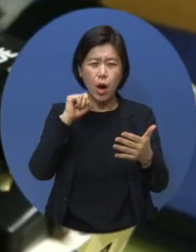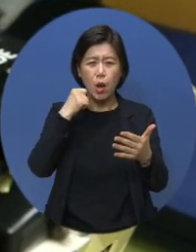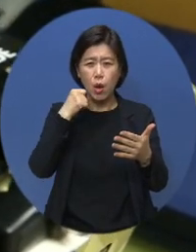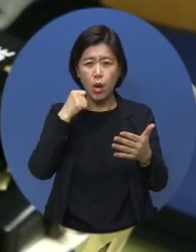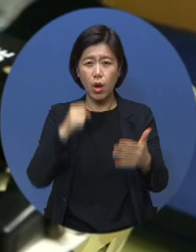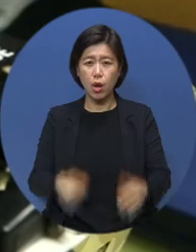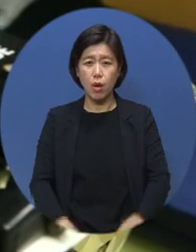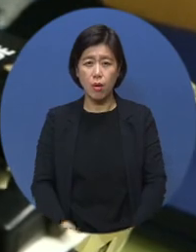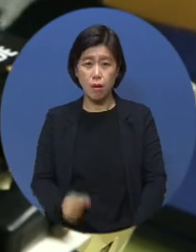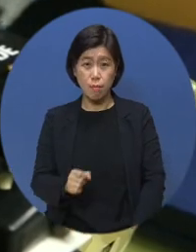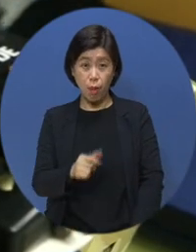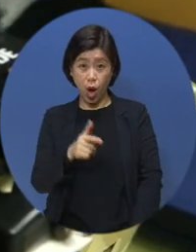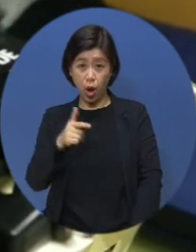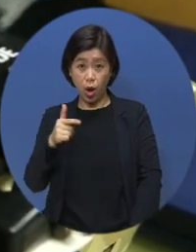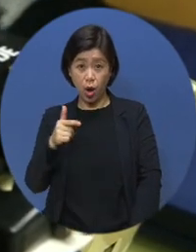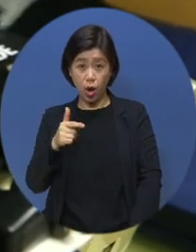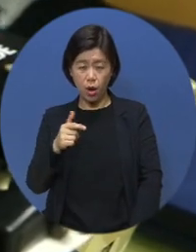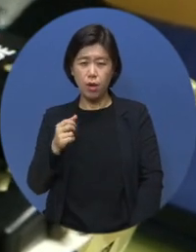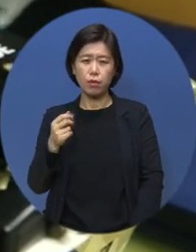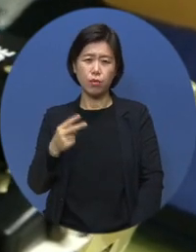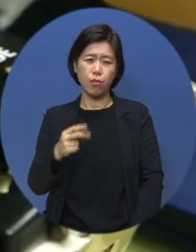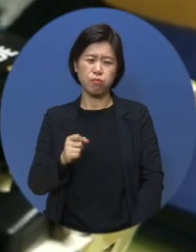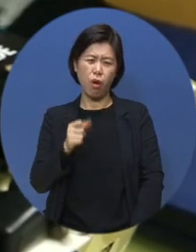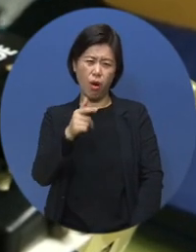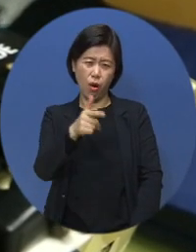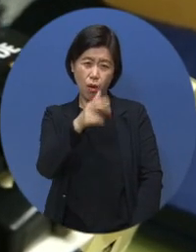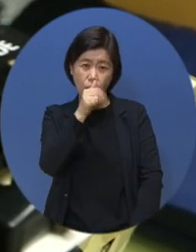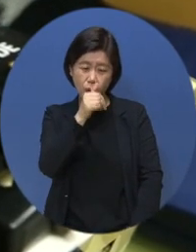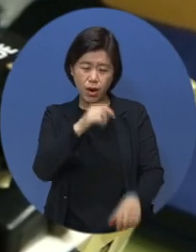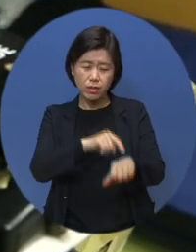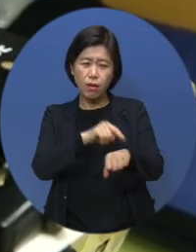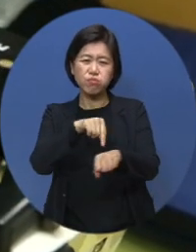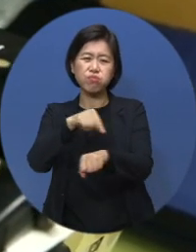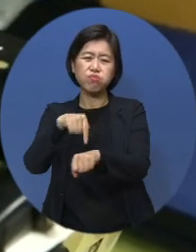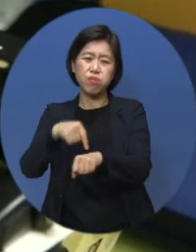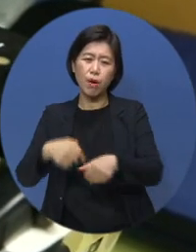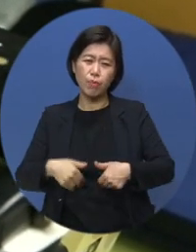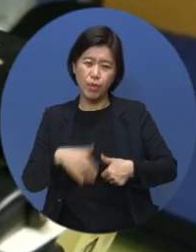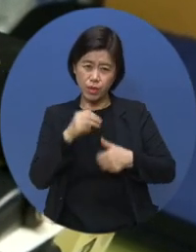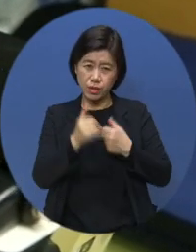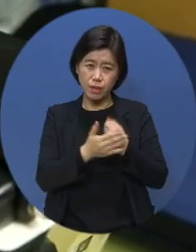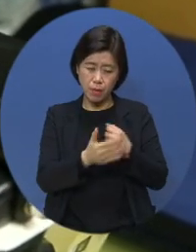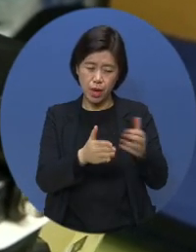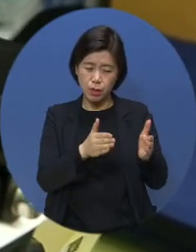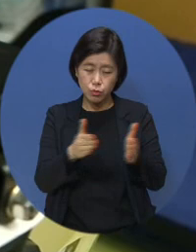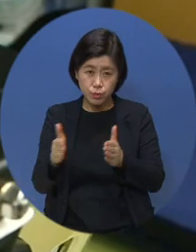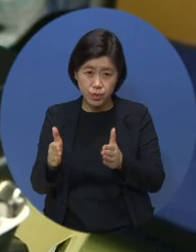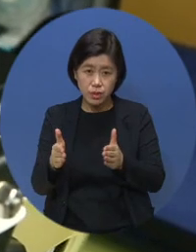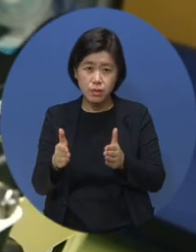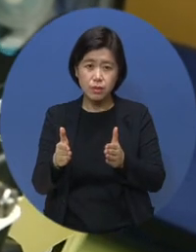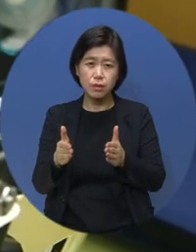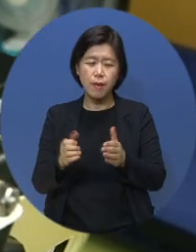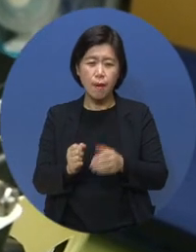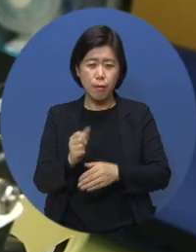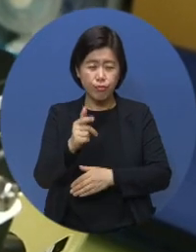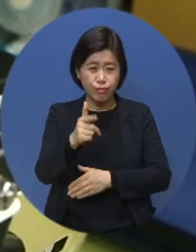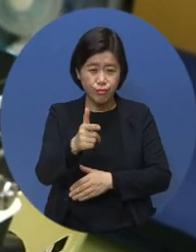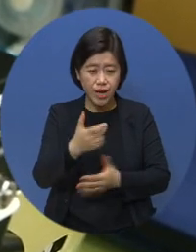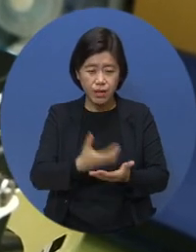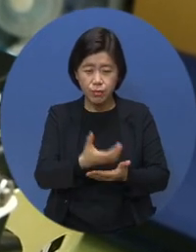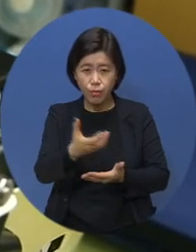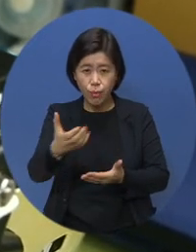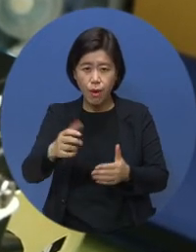되서 거리가 된다는게 결국 시간을 많이 잡아 멈 넘 준비 시간 포함해서 예 척